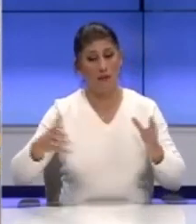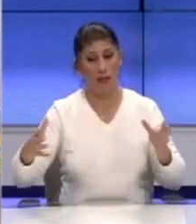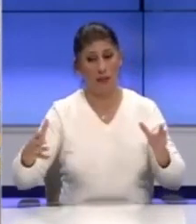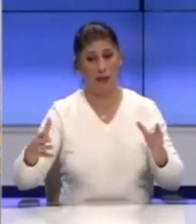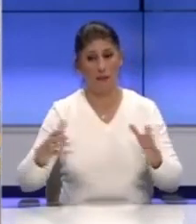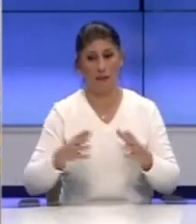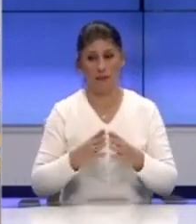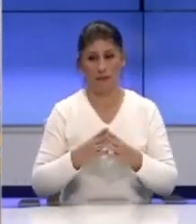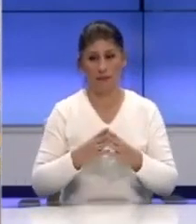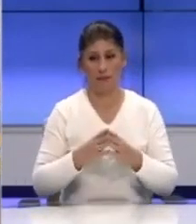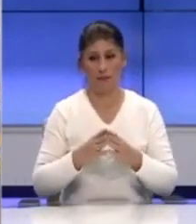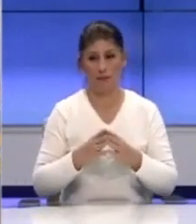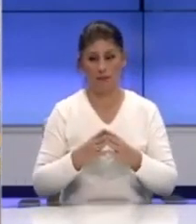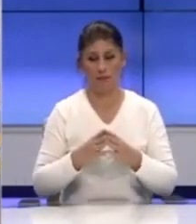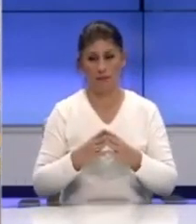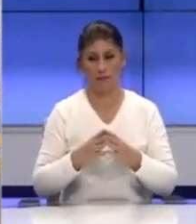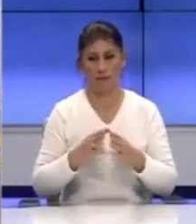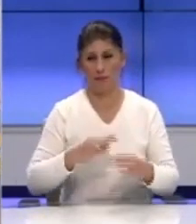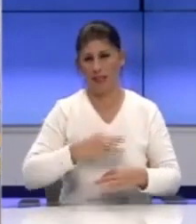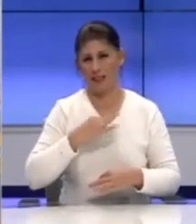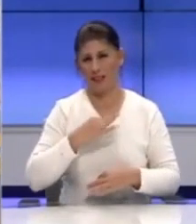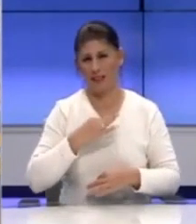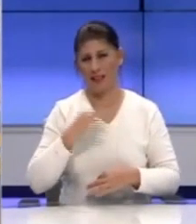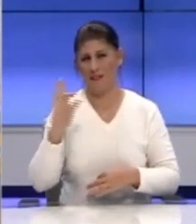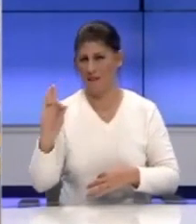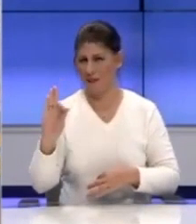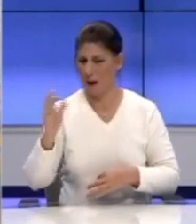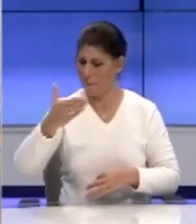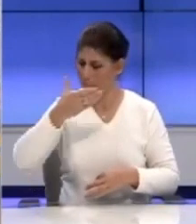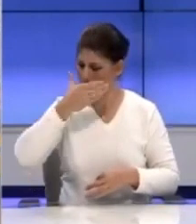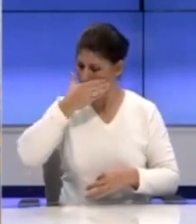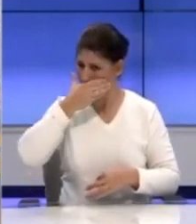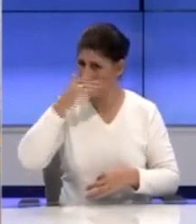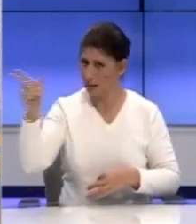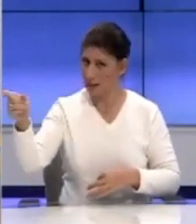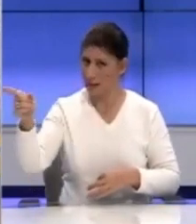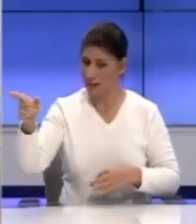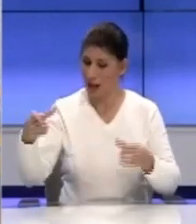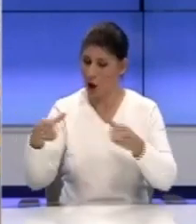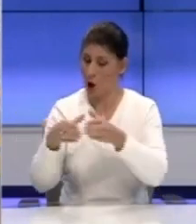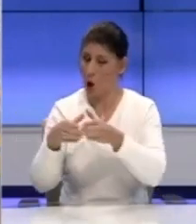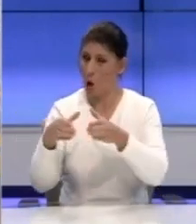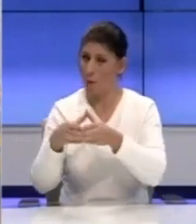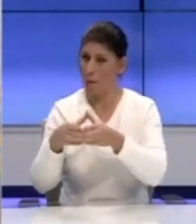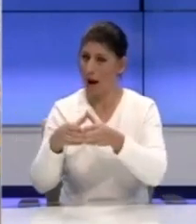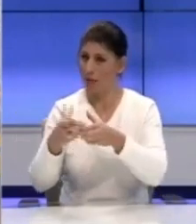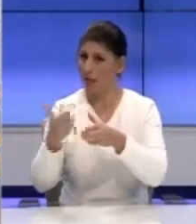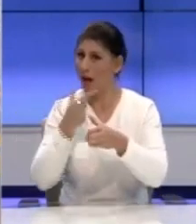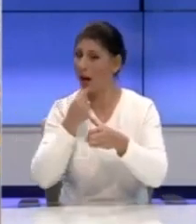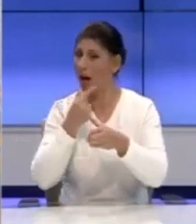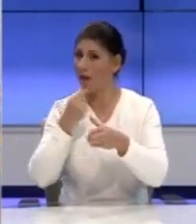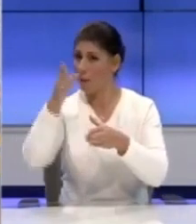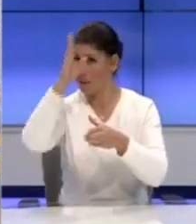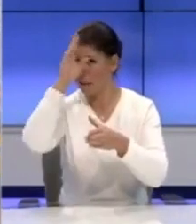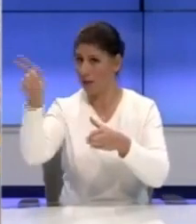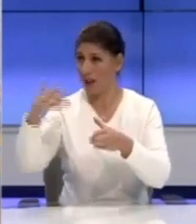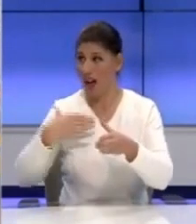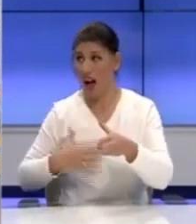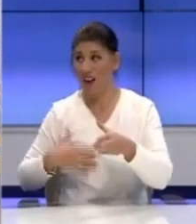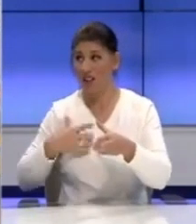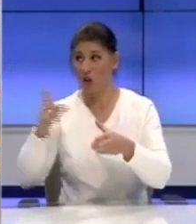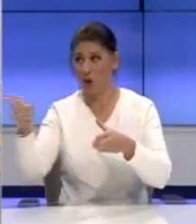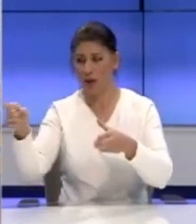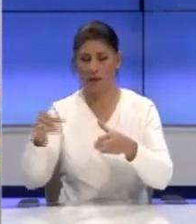διευρύναμε. Παρακαλώ, κύριε φίλη μου, φορέστε τη μάσκα σας. Είστε και σε παρακαλώ, ομάδα ευπαθούς. Είστε και ευπαθείς. Κύριε φίλη, θα ανησυχώ για σας.